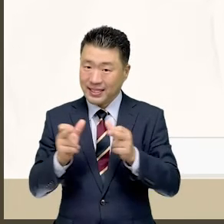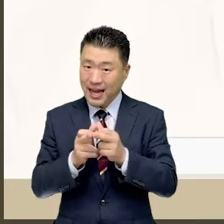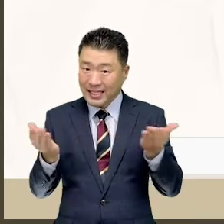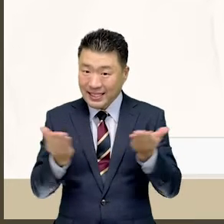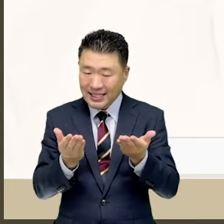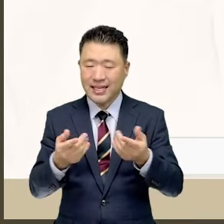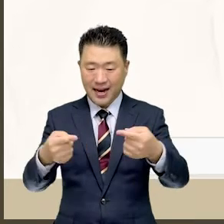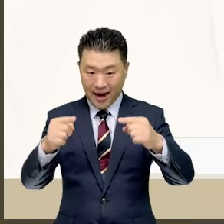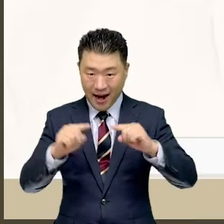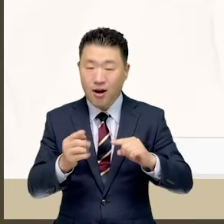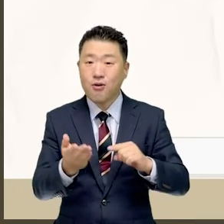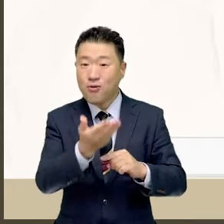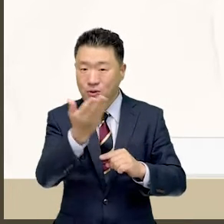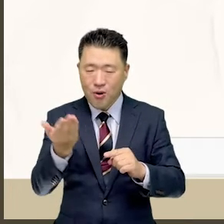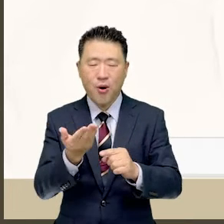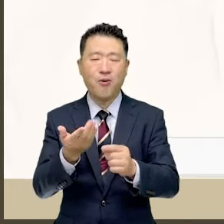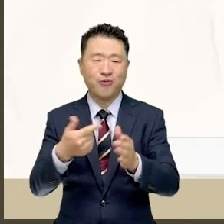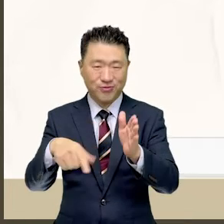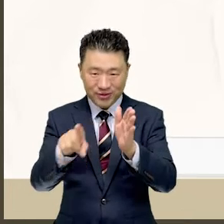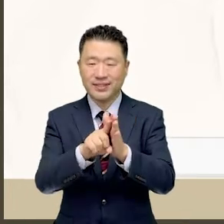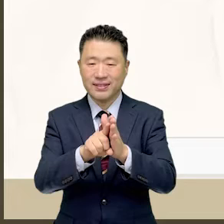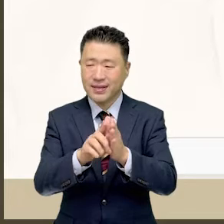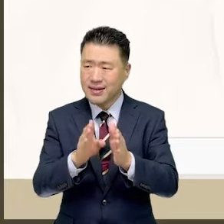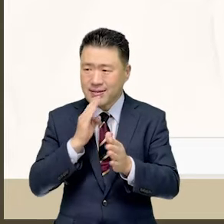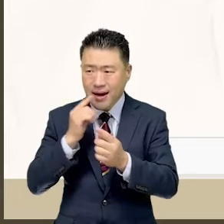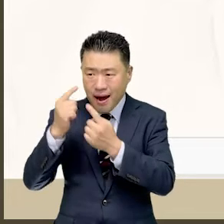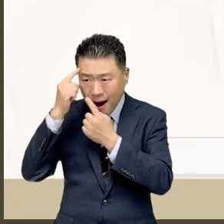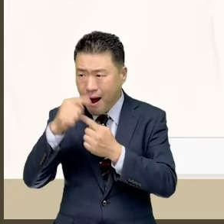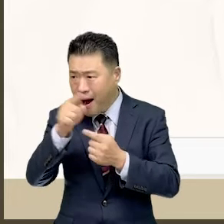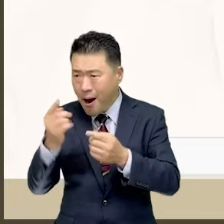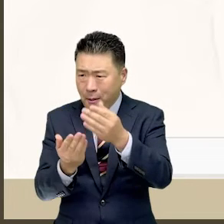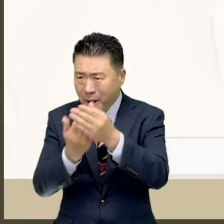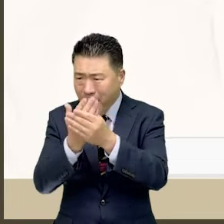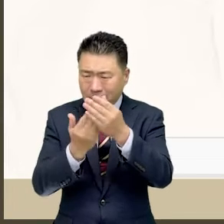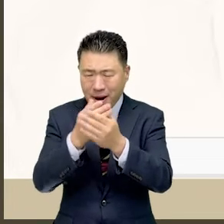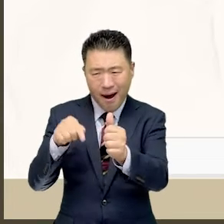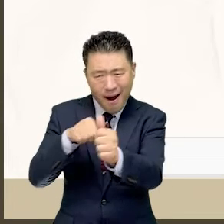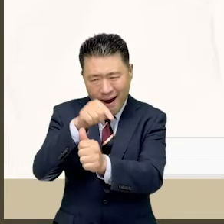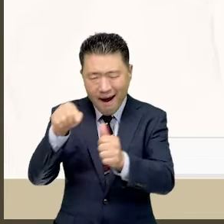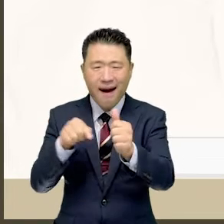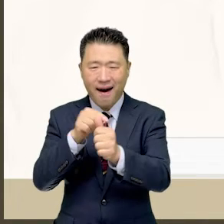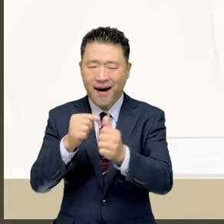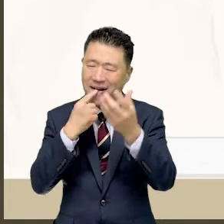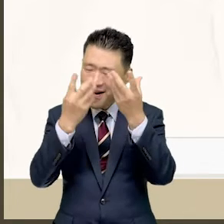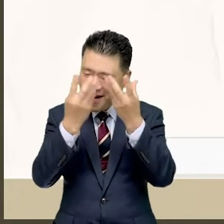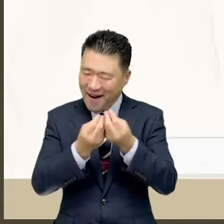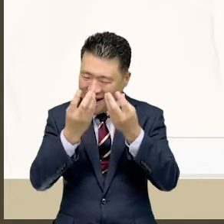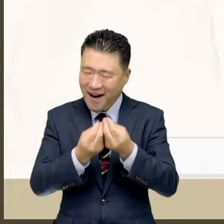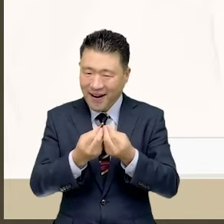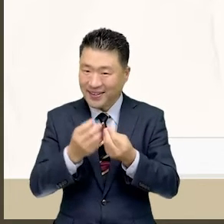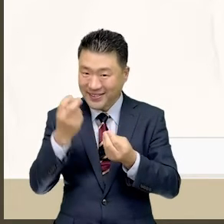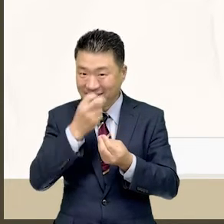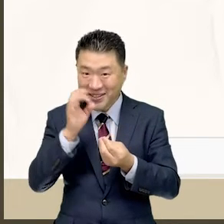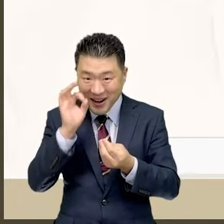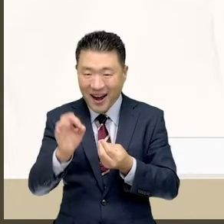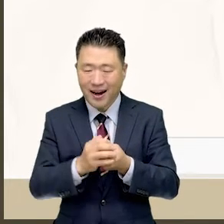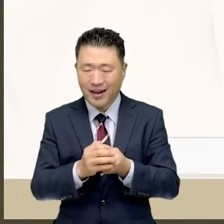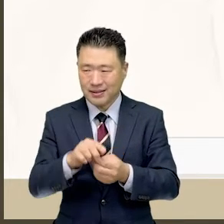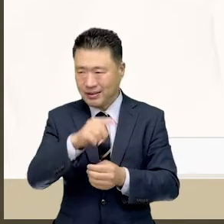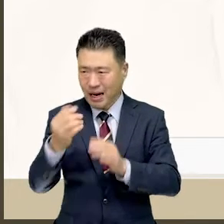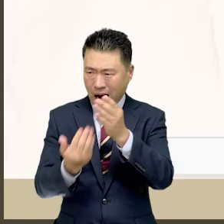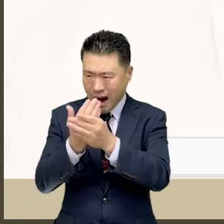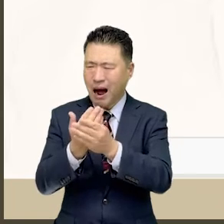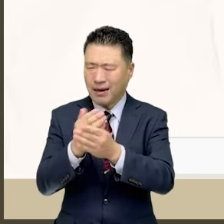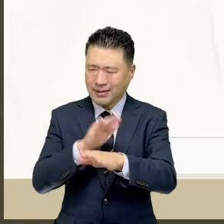사업에 참여하는 여러분을 위해 현장에서 자주 발생하는 재해의 유형을 사례와 함께 살펴보고 재해를 예방할 수